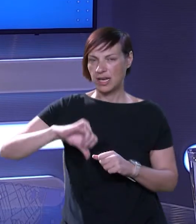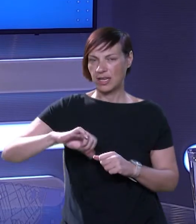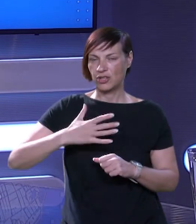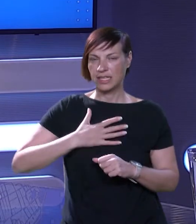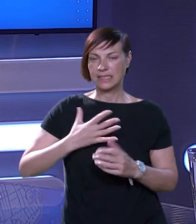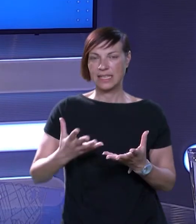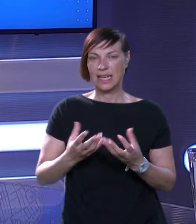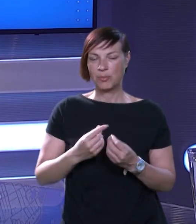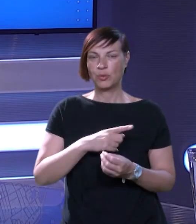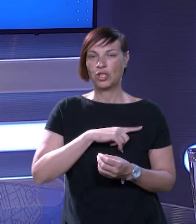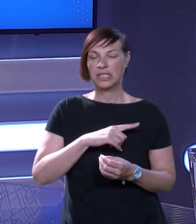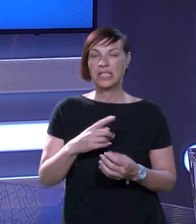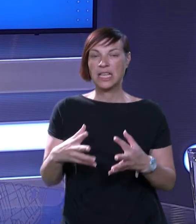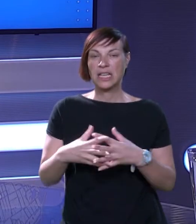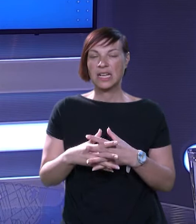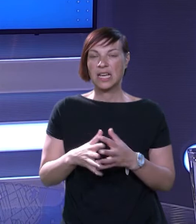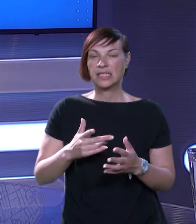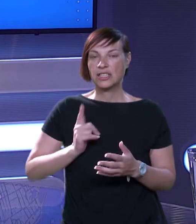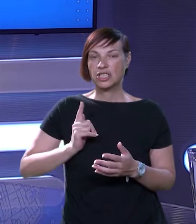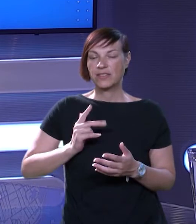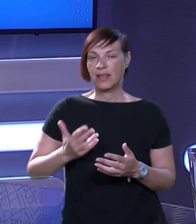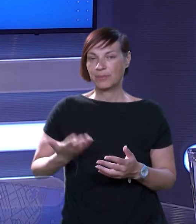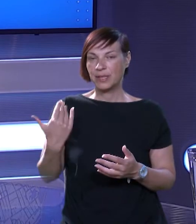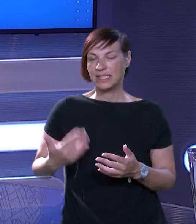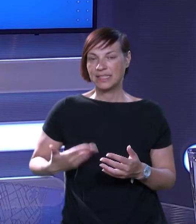jer sam ja jako puno od tog grada očekivala. Ja sam bila